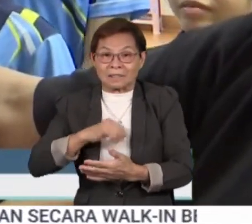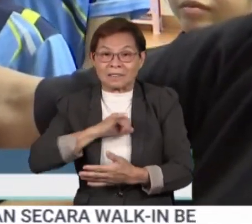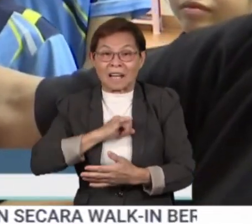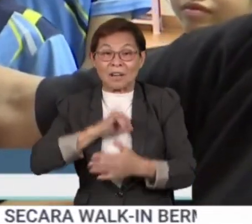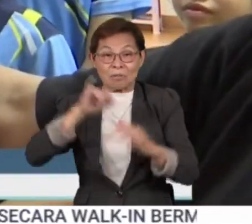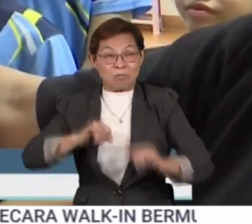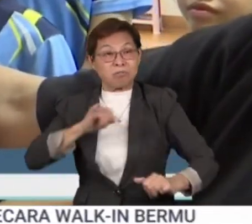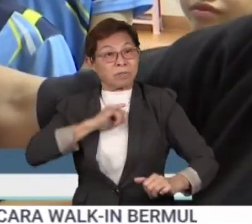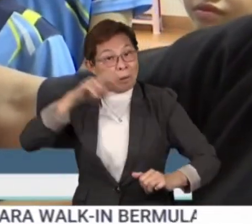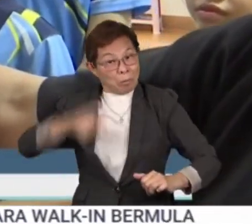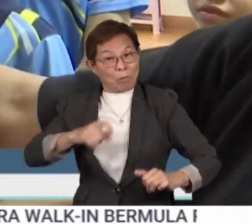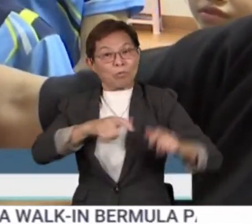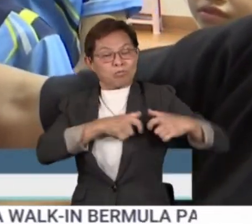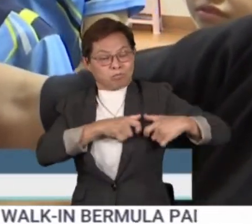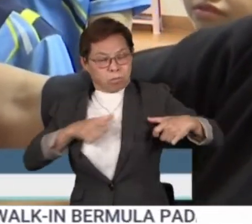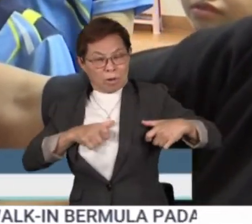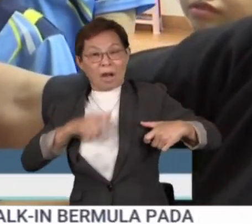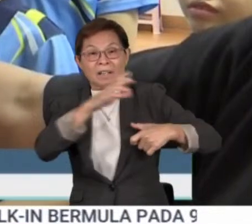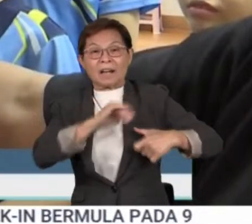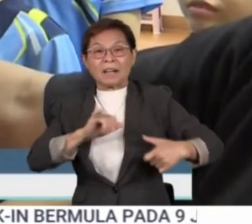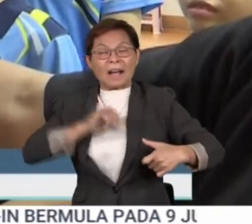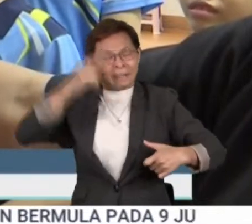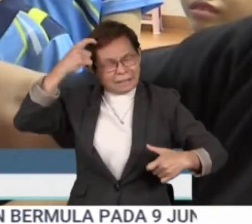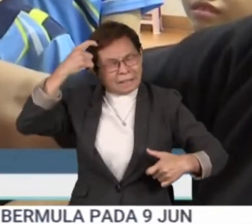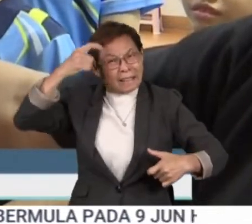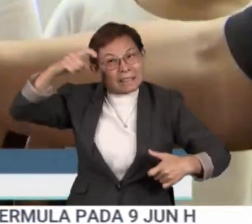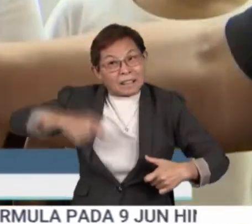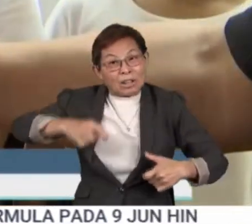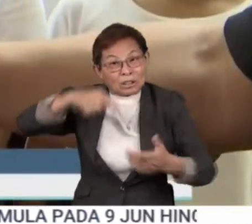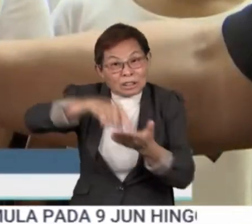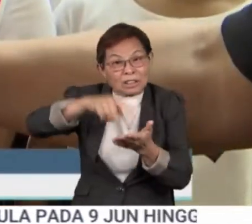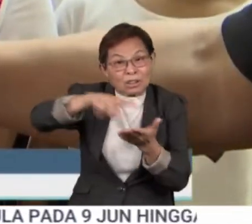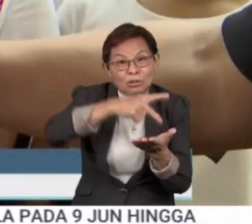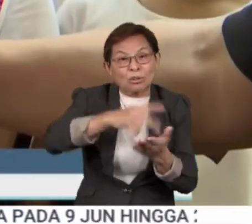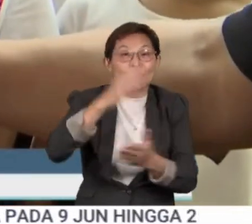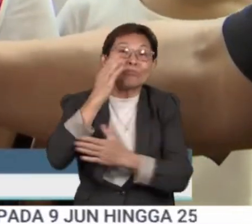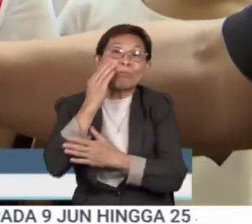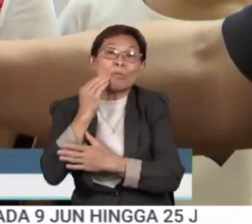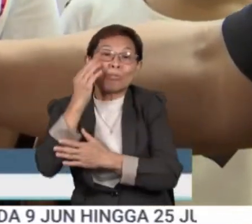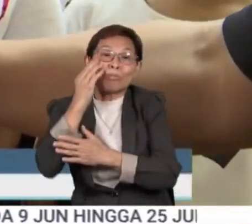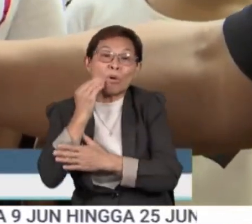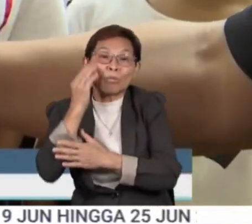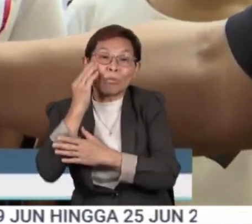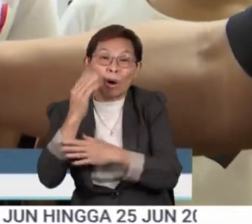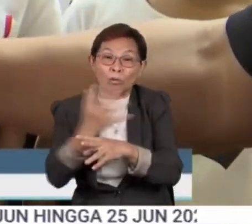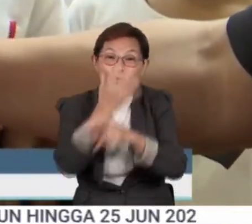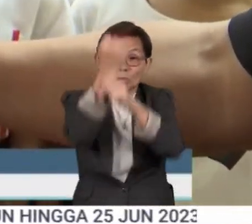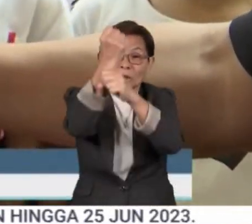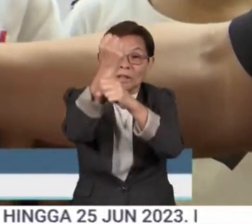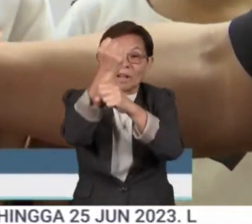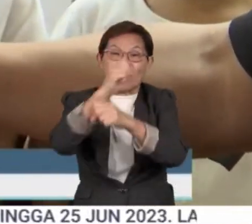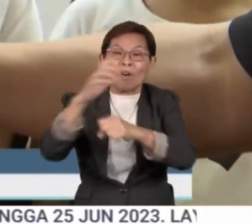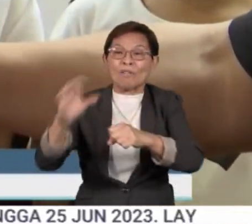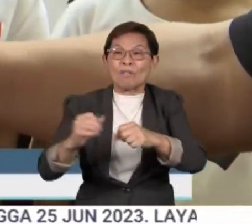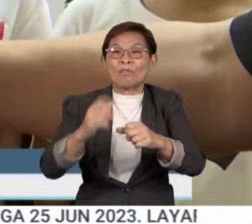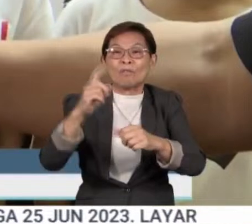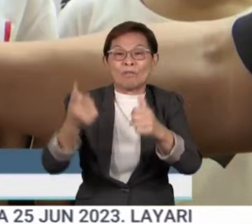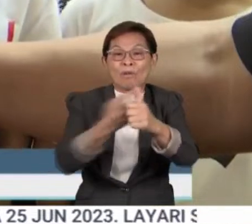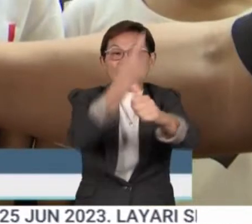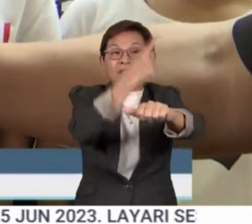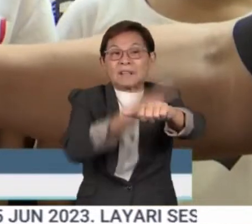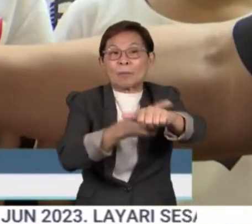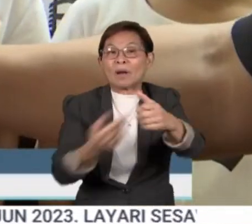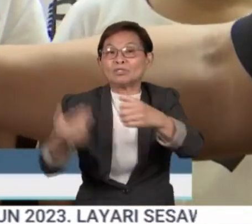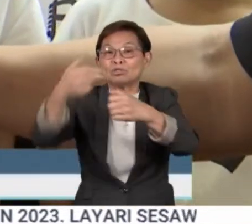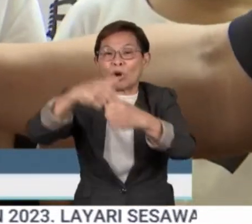be brave at this dance and I need to know this kind of culture. Pengalaman saya join juara limba ini memang first time saya join,